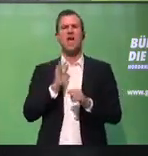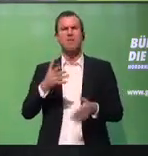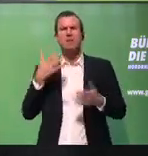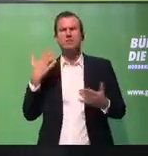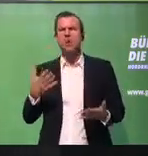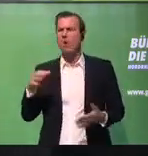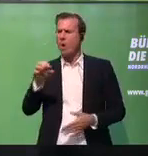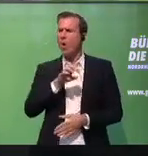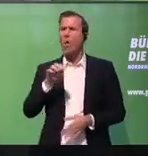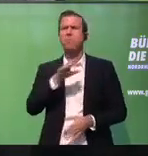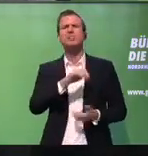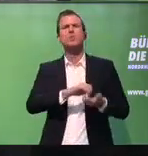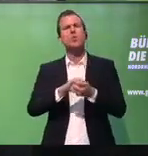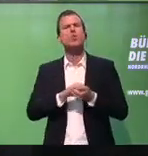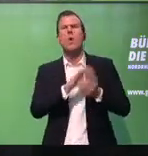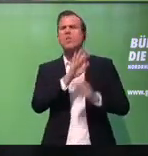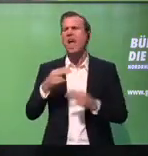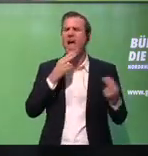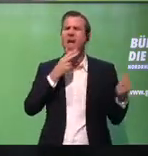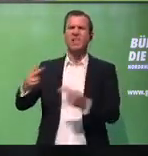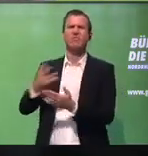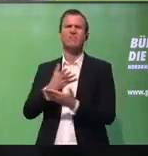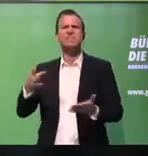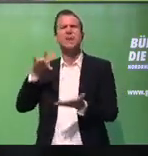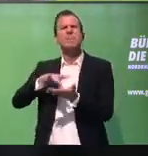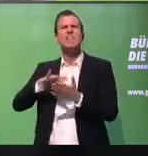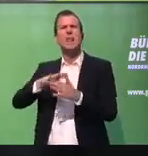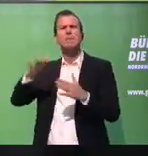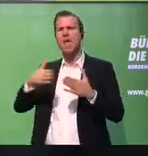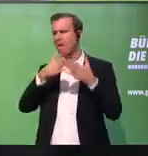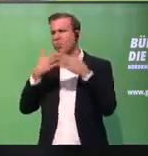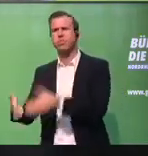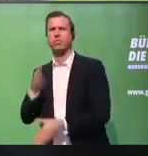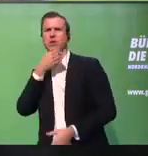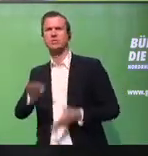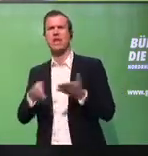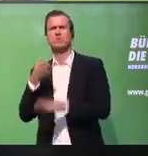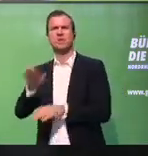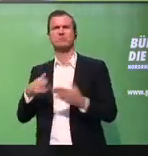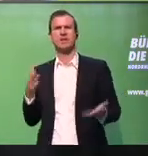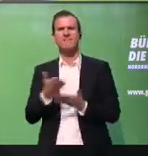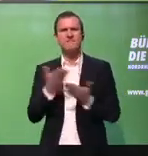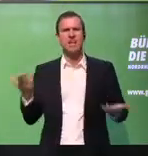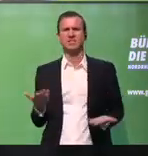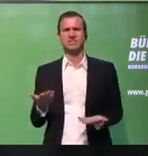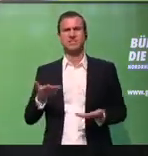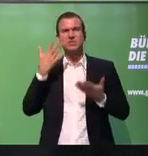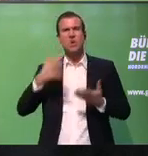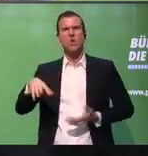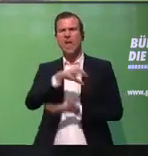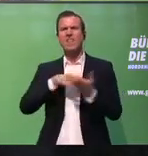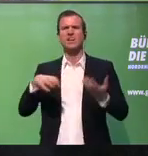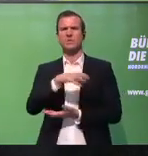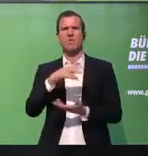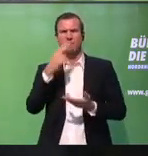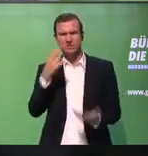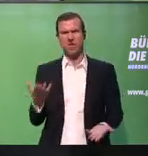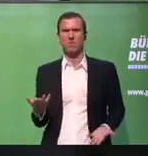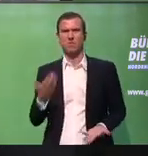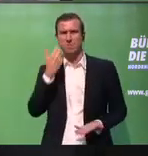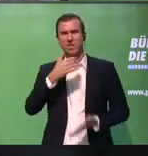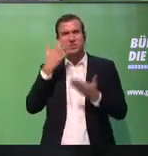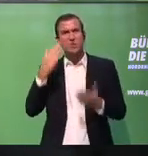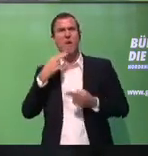der Europäischen Union auf das Sterben im Mittelmeer, auf die Flüchtlingskatastrophen, die wir abends im Fernsehen sehen? Die Antwort